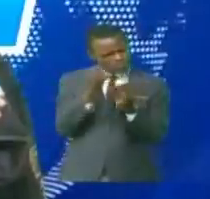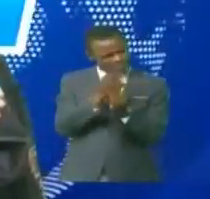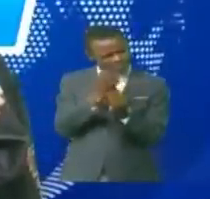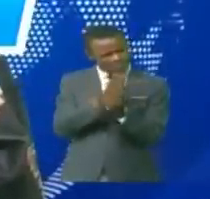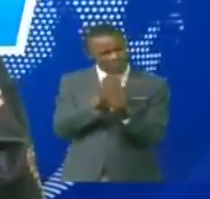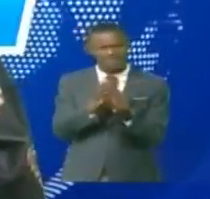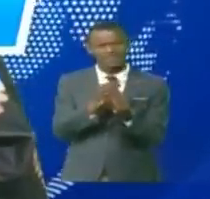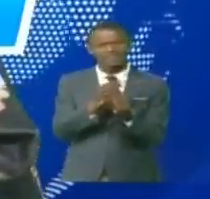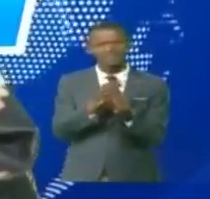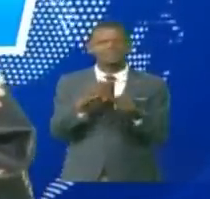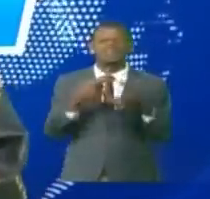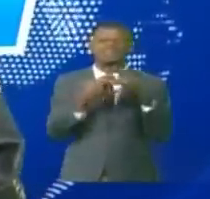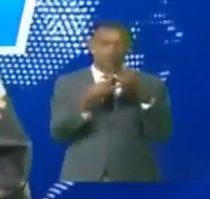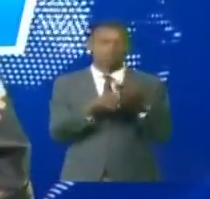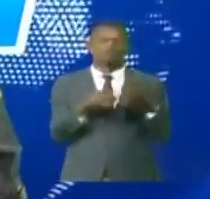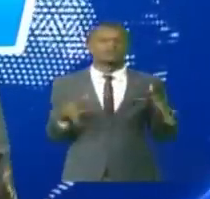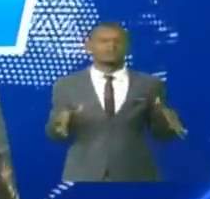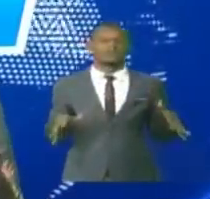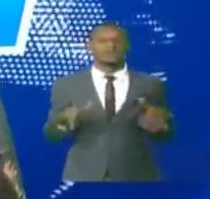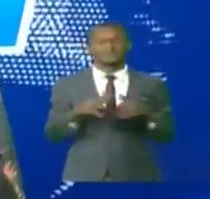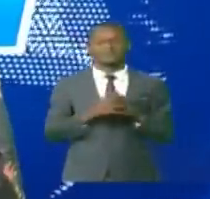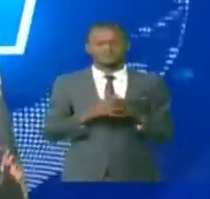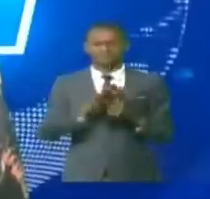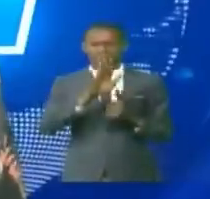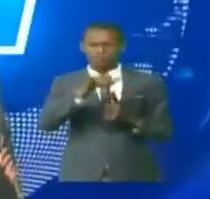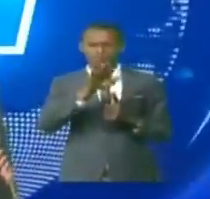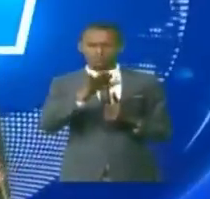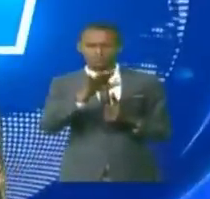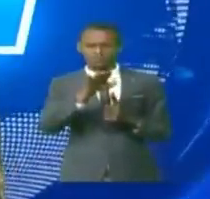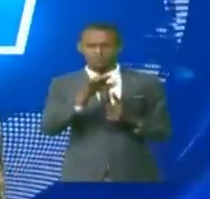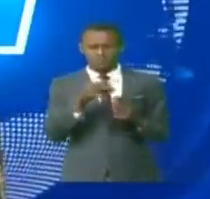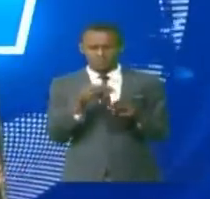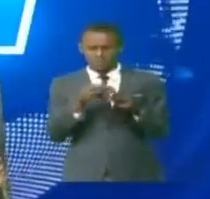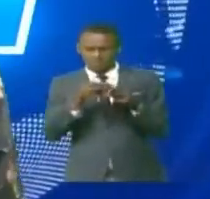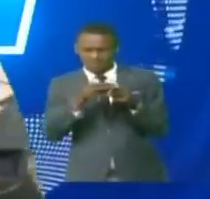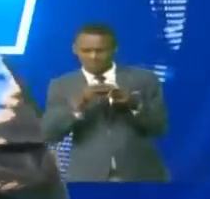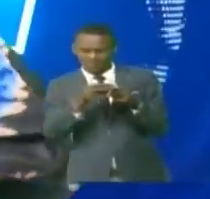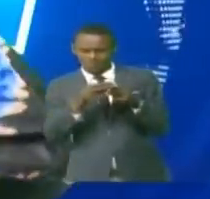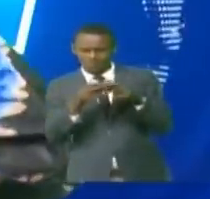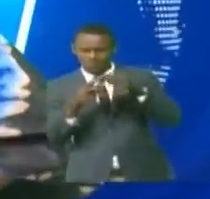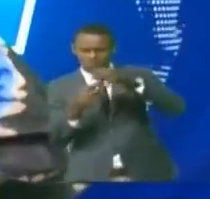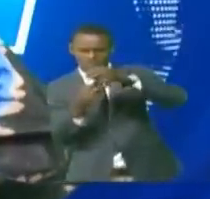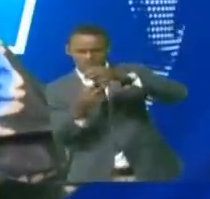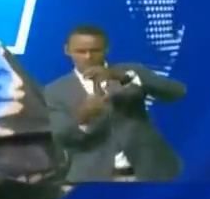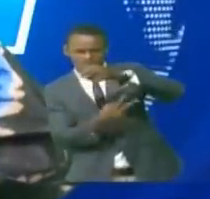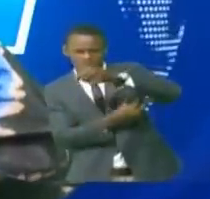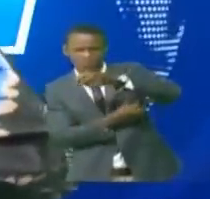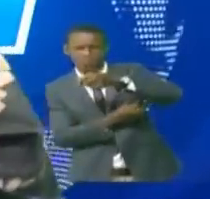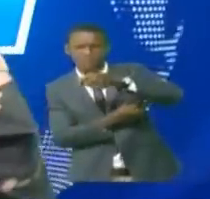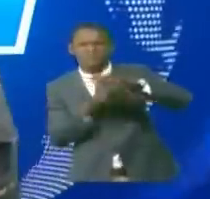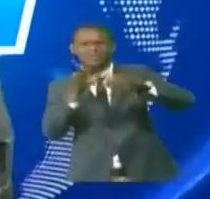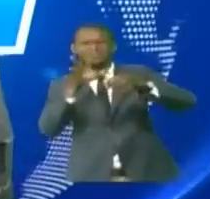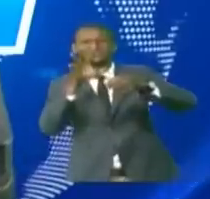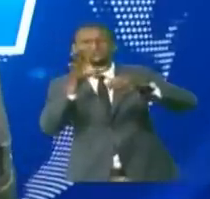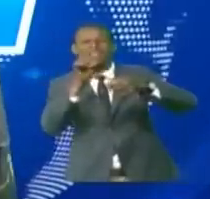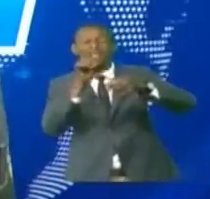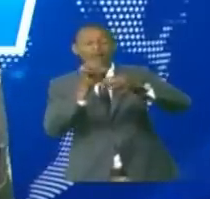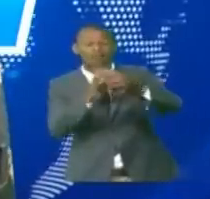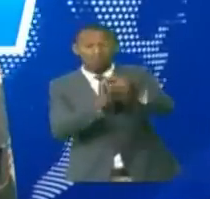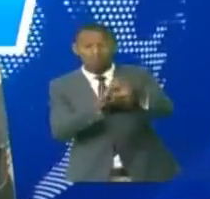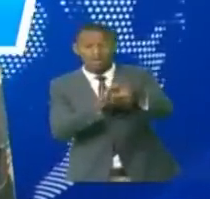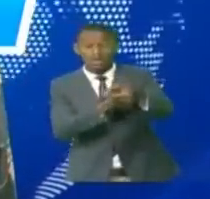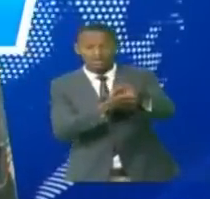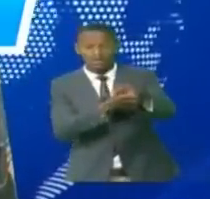commencé. Bientôt, un pont de plus de 50 mètres sera jeté sur la rivière Njili pour permettre